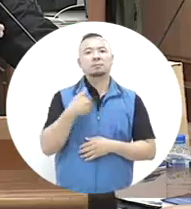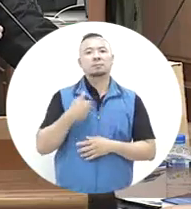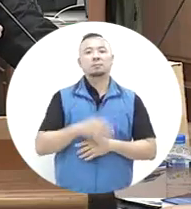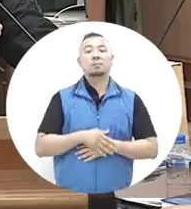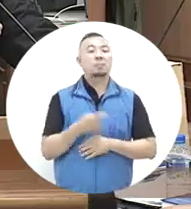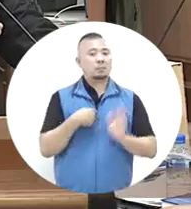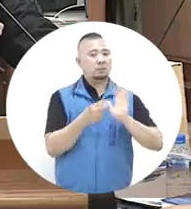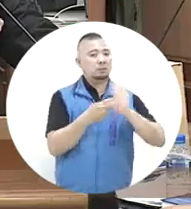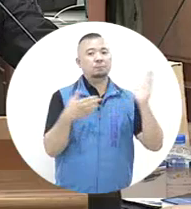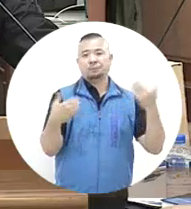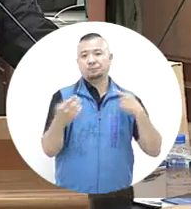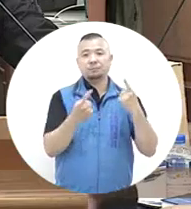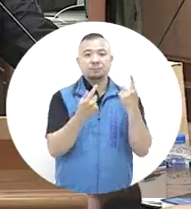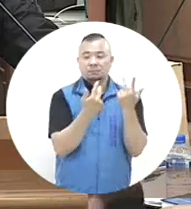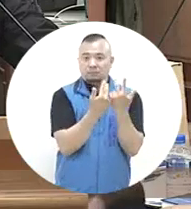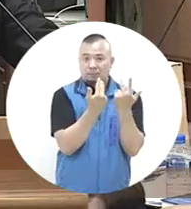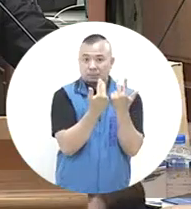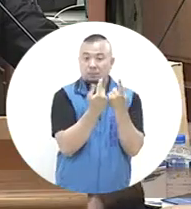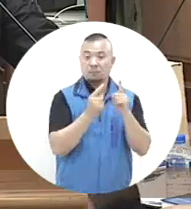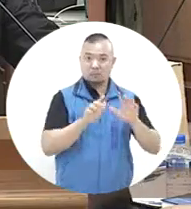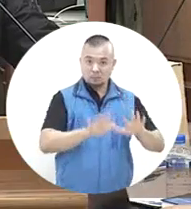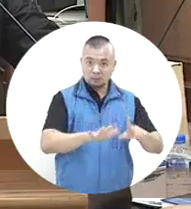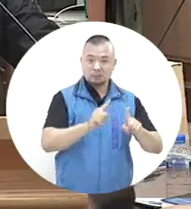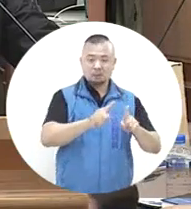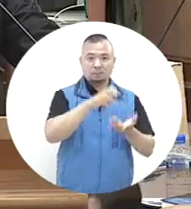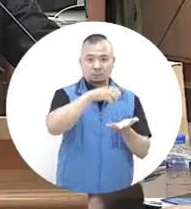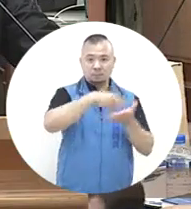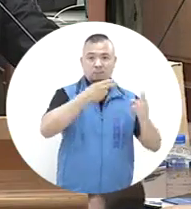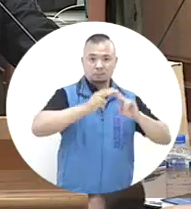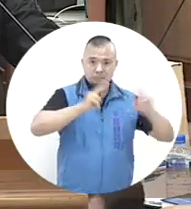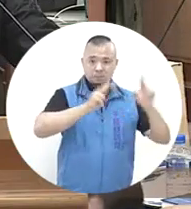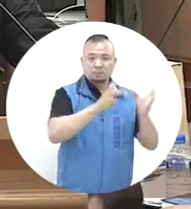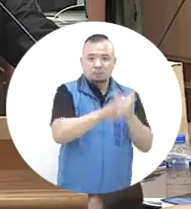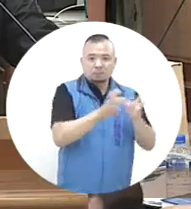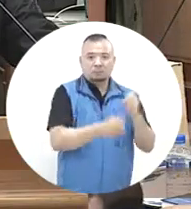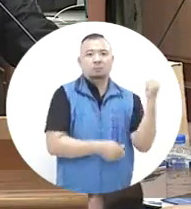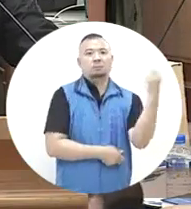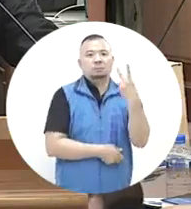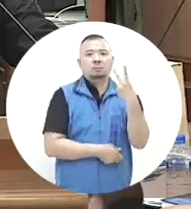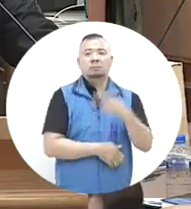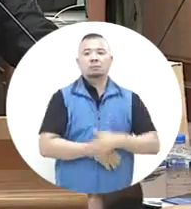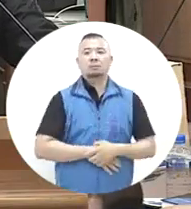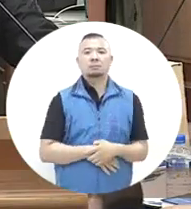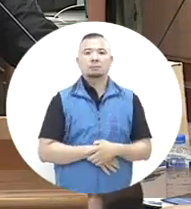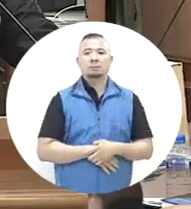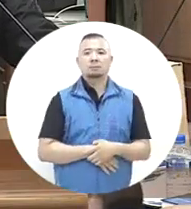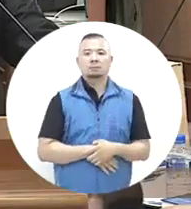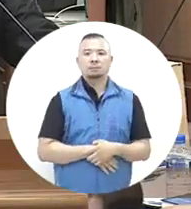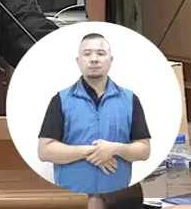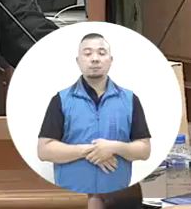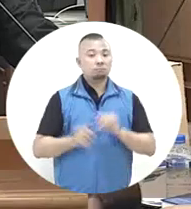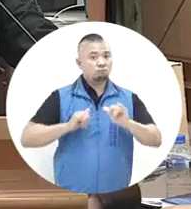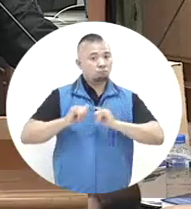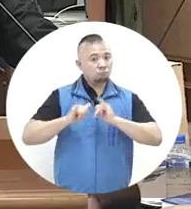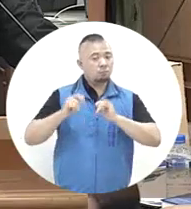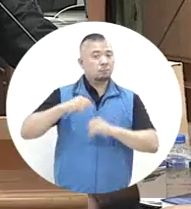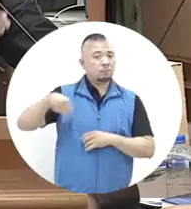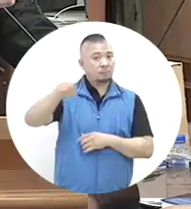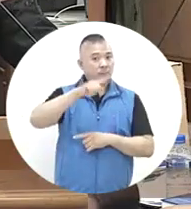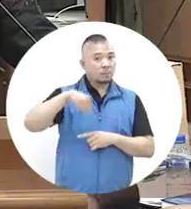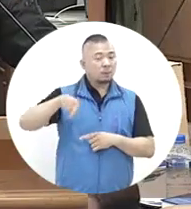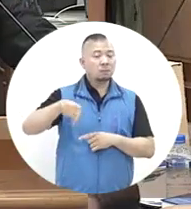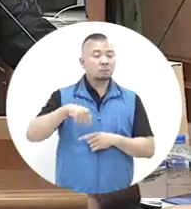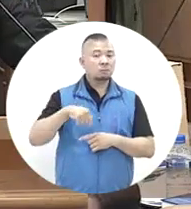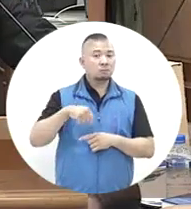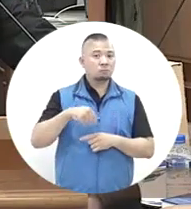市目前已经有两个核电厂，非常清楚，两个核电厂，民众最关心的是不